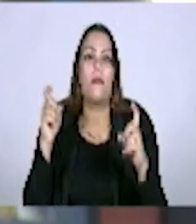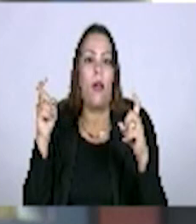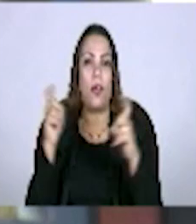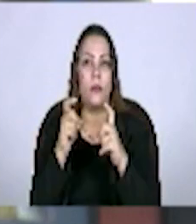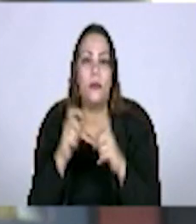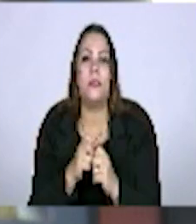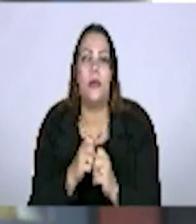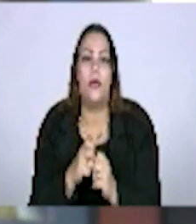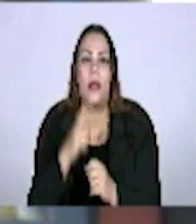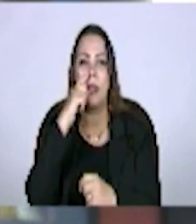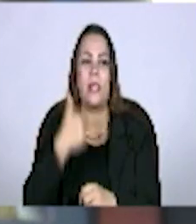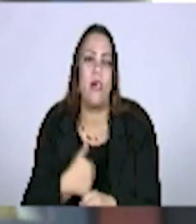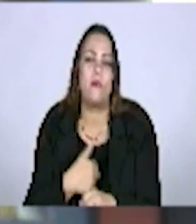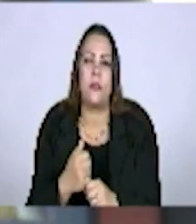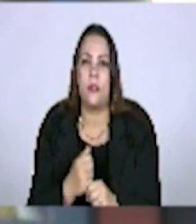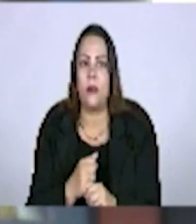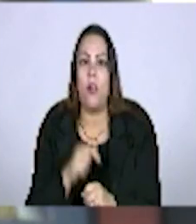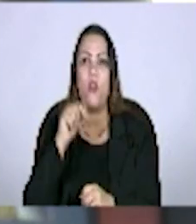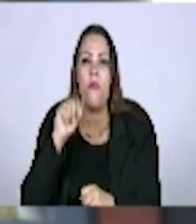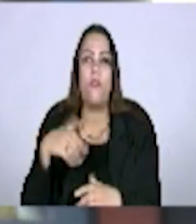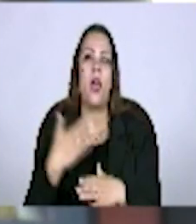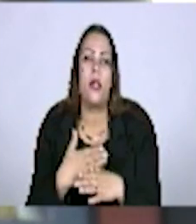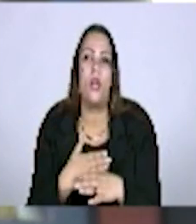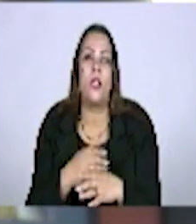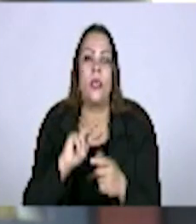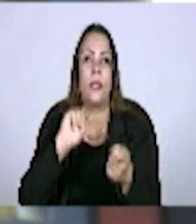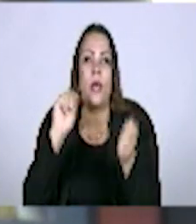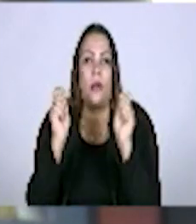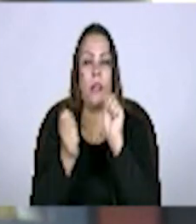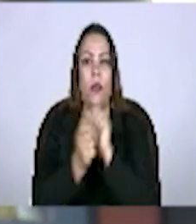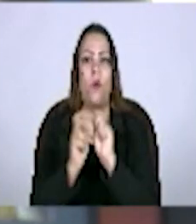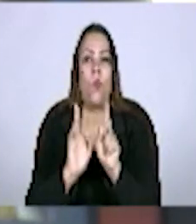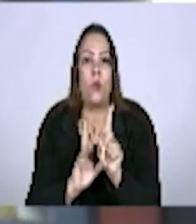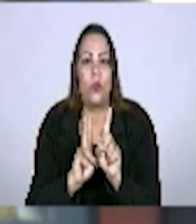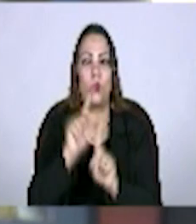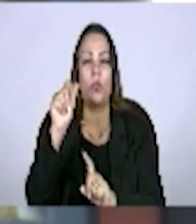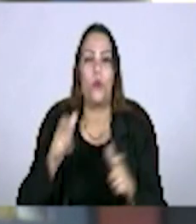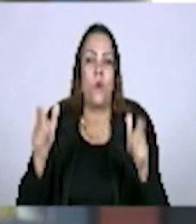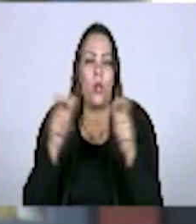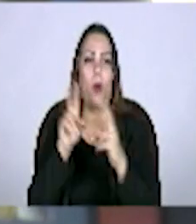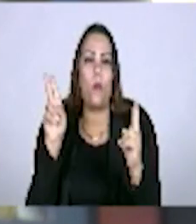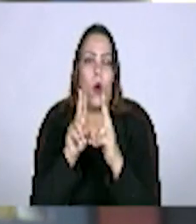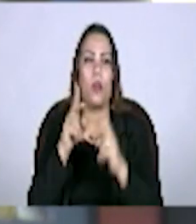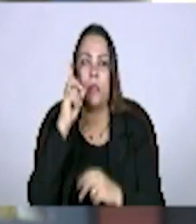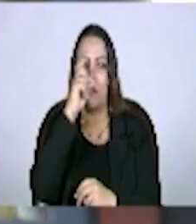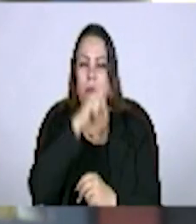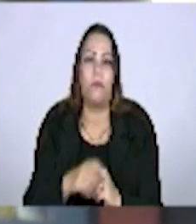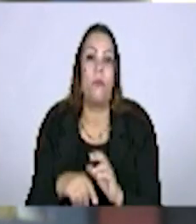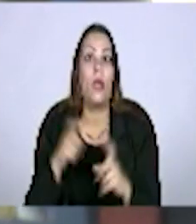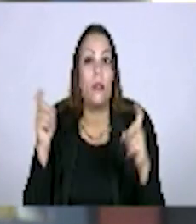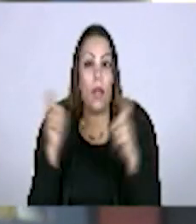تحدي الذات او تحدي النفس في سبيل تغيير وتطوير المجتمع ومواجهه الصعاب